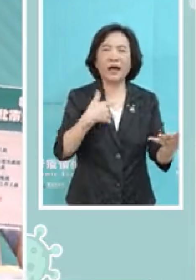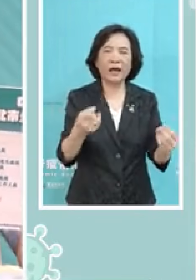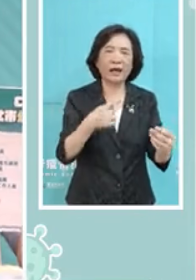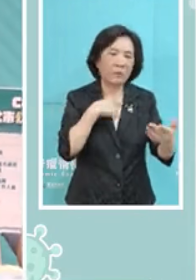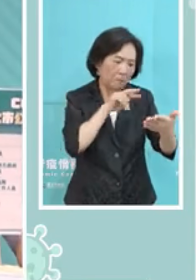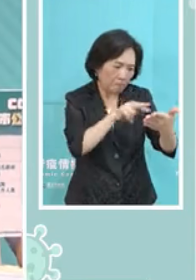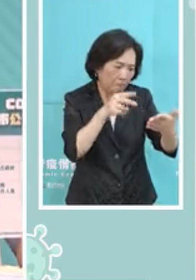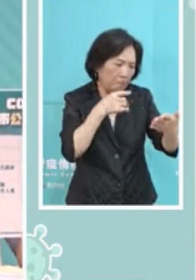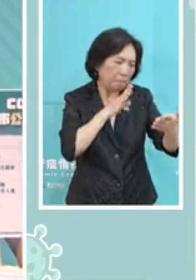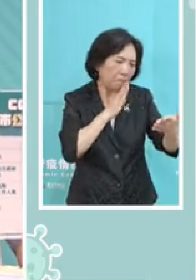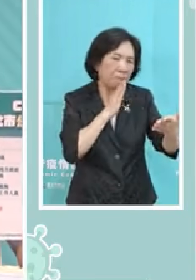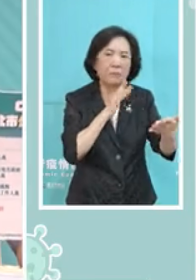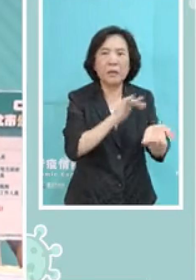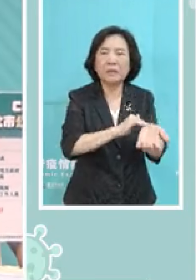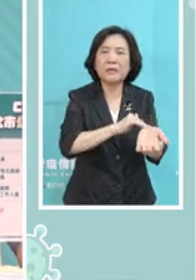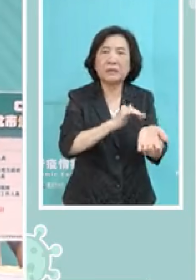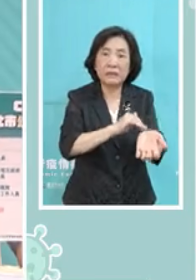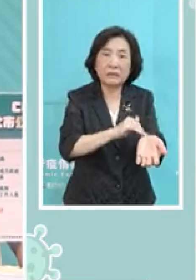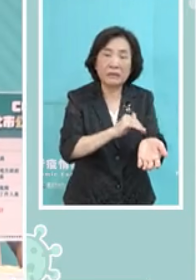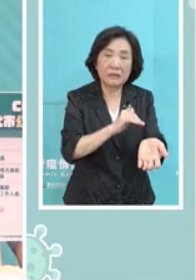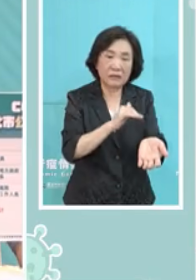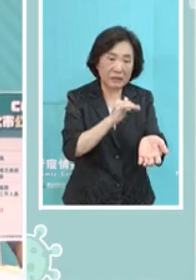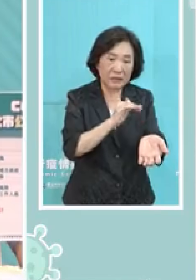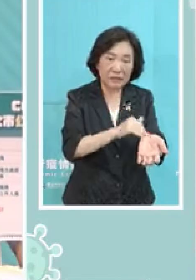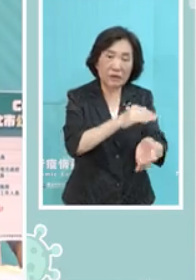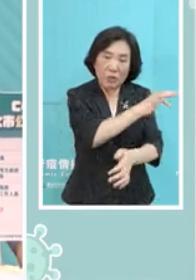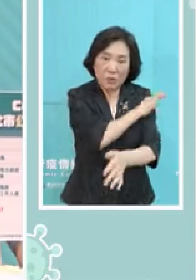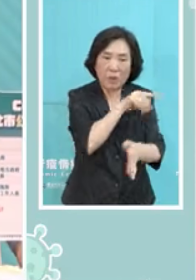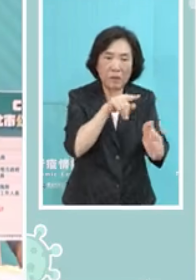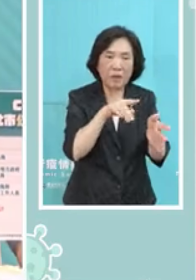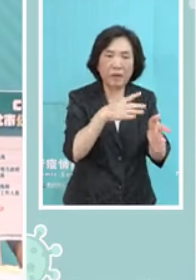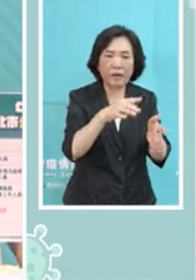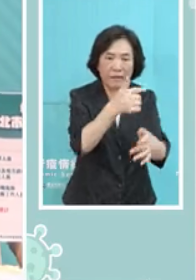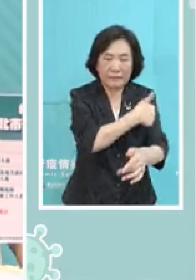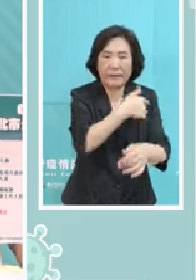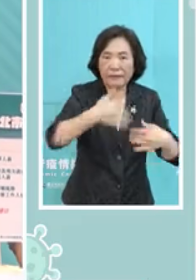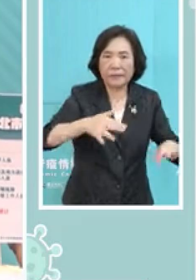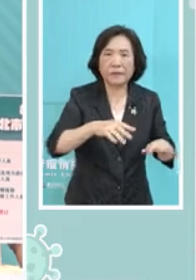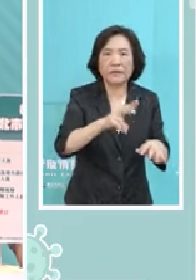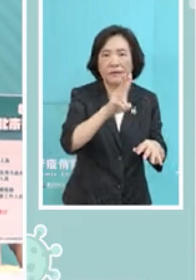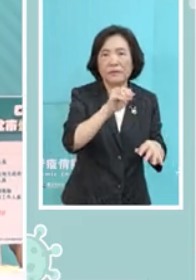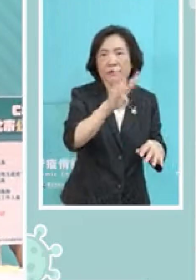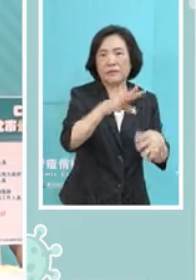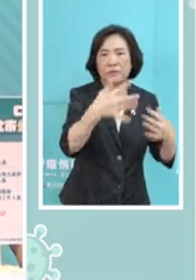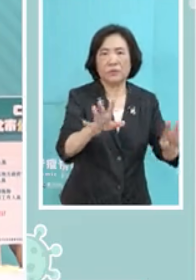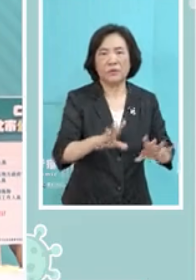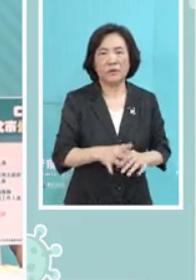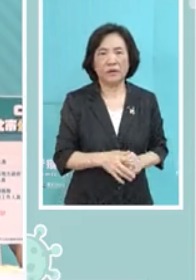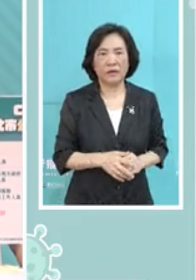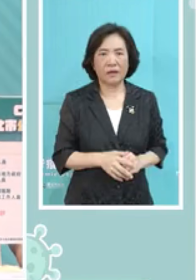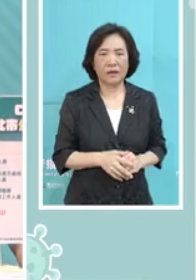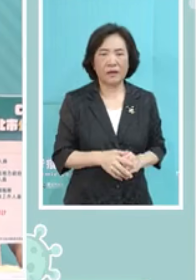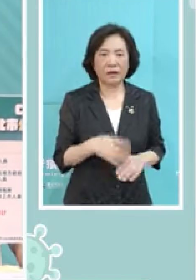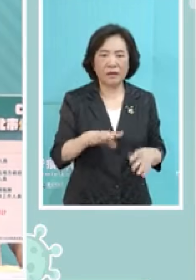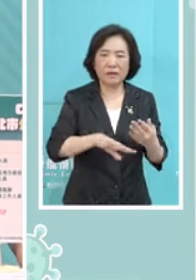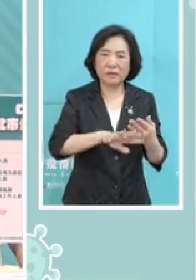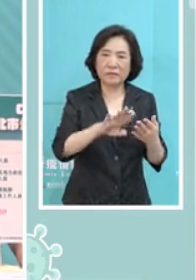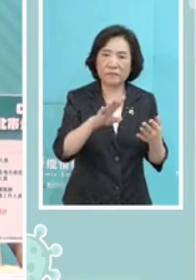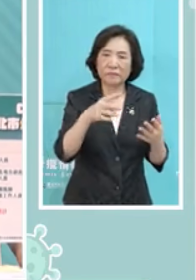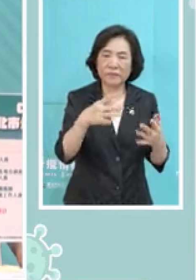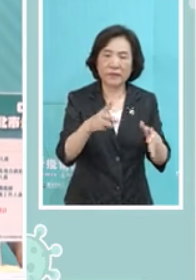看起来，医师人员还没打就24939啊，我说有造册的哦，就这么多，还有40000，